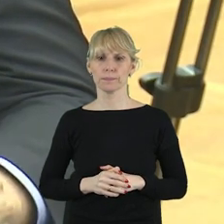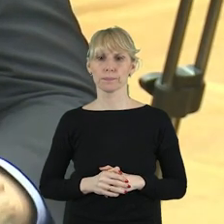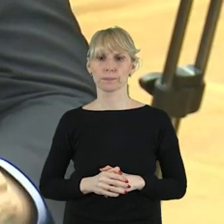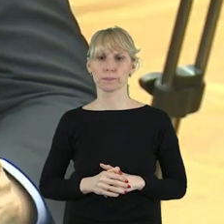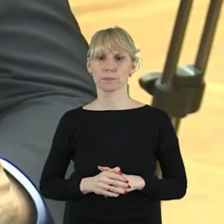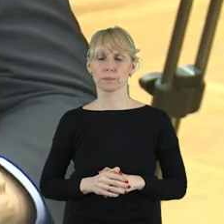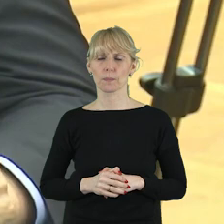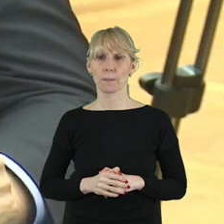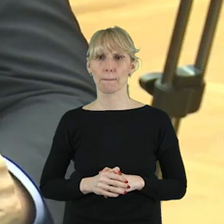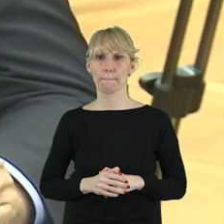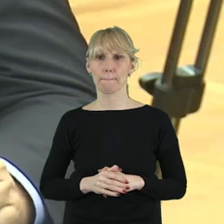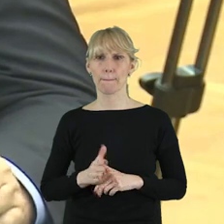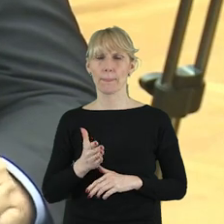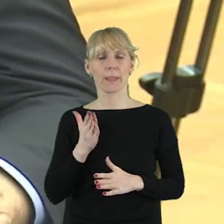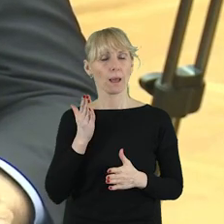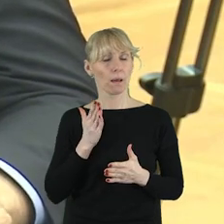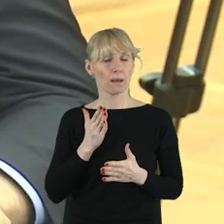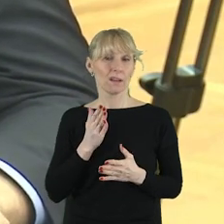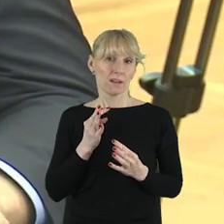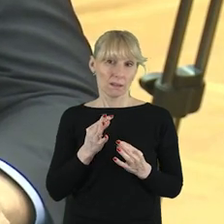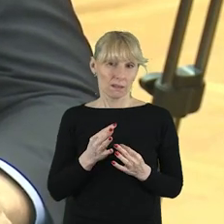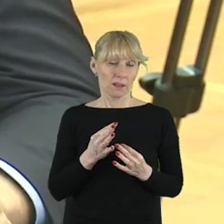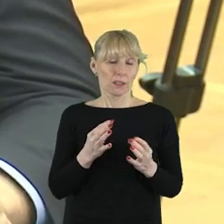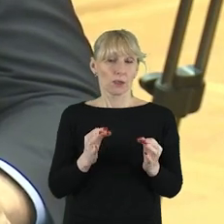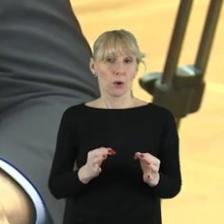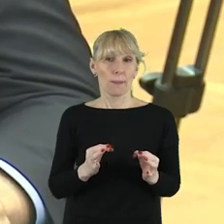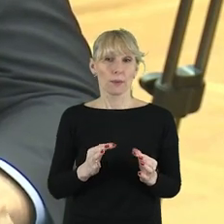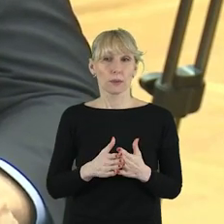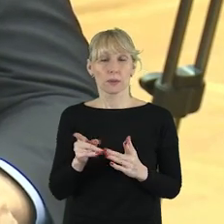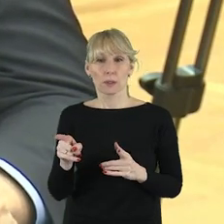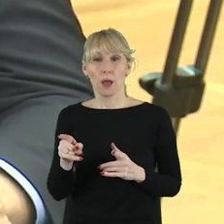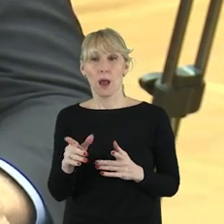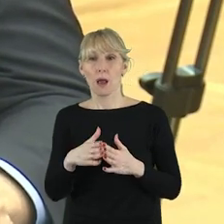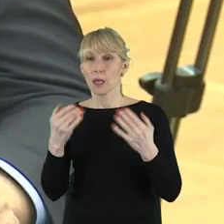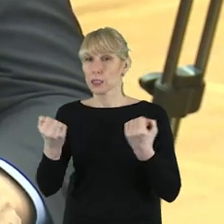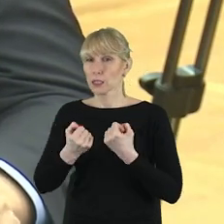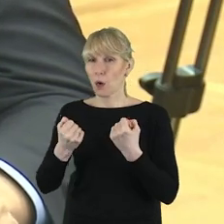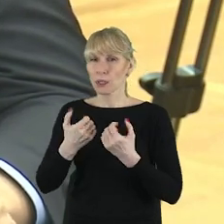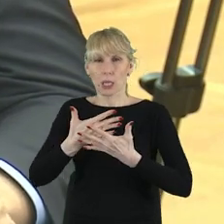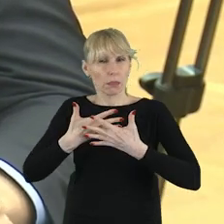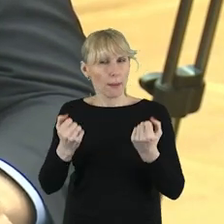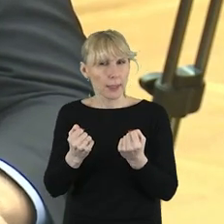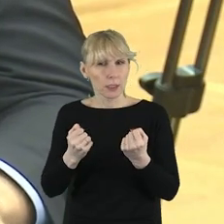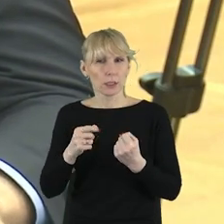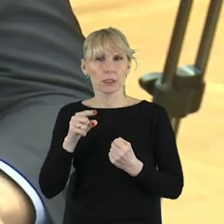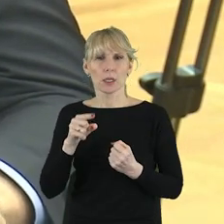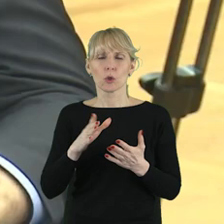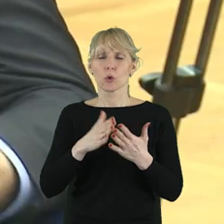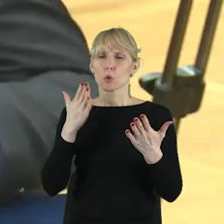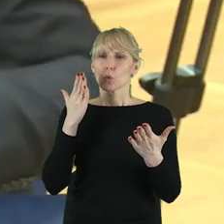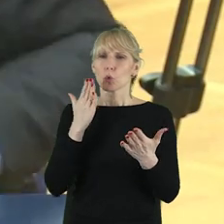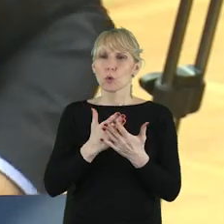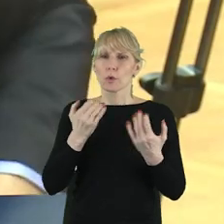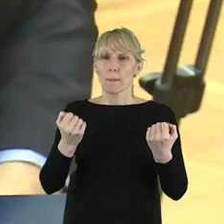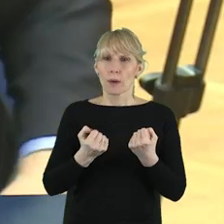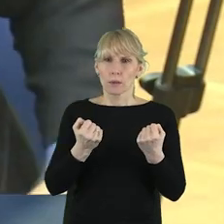dosyć dramatyczne działania podejmowane przez lokalne samorządy,